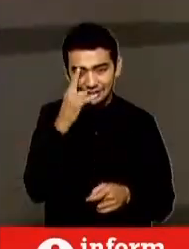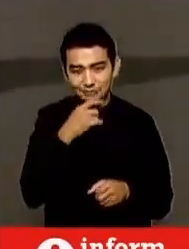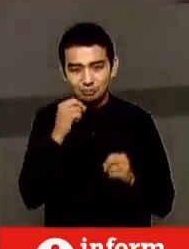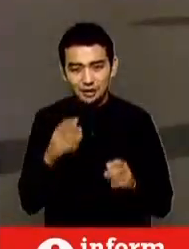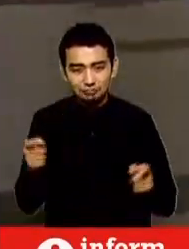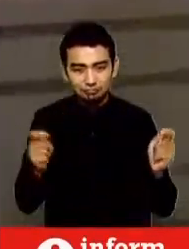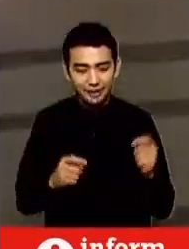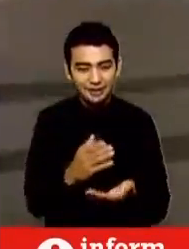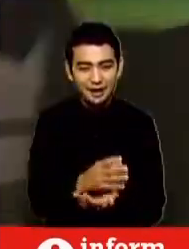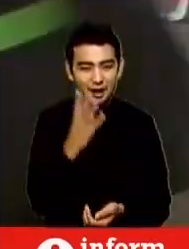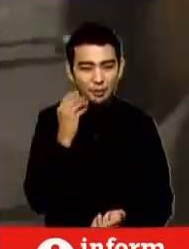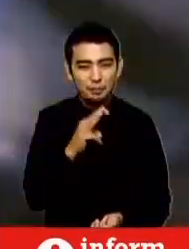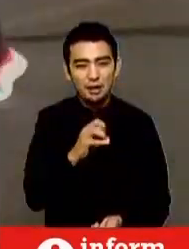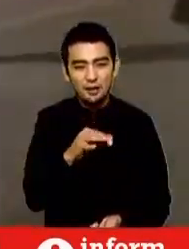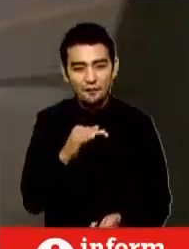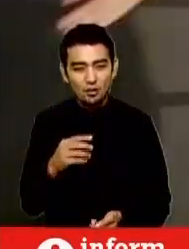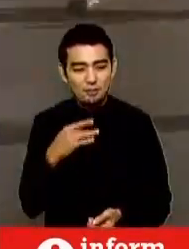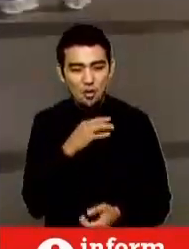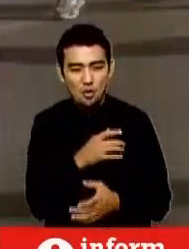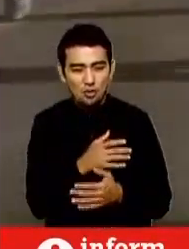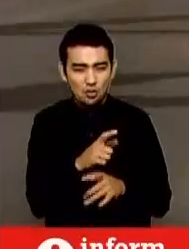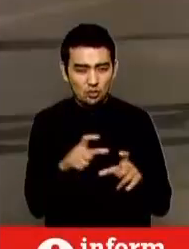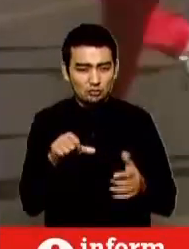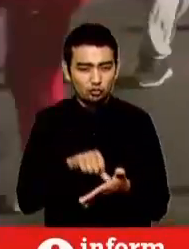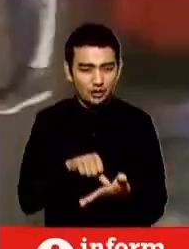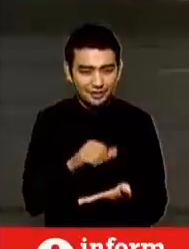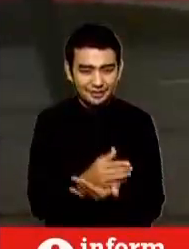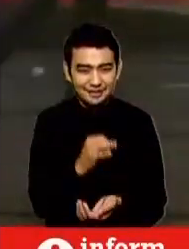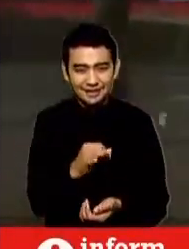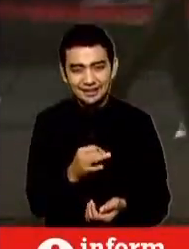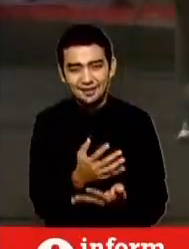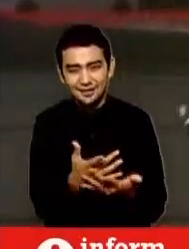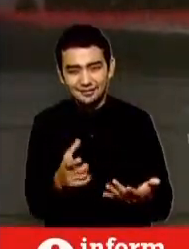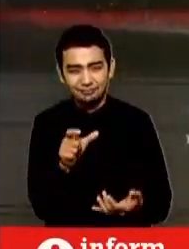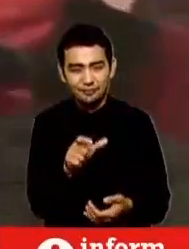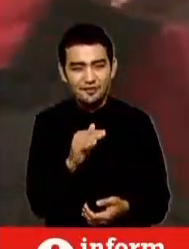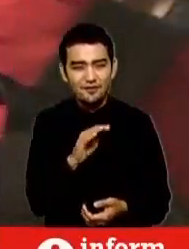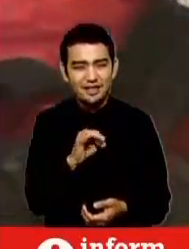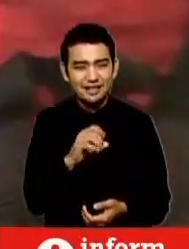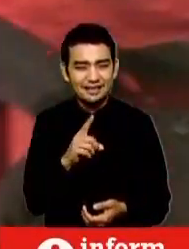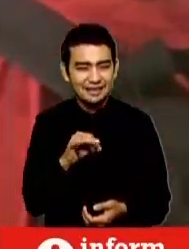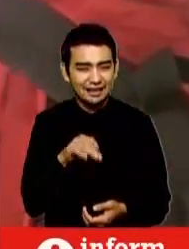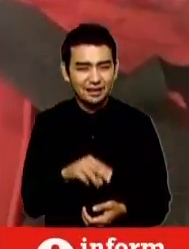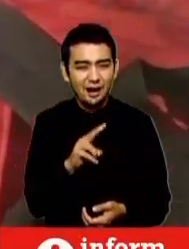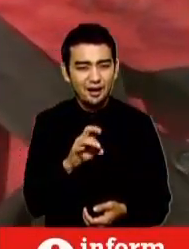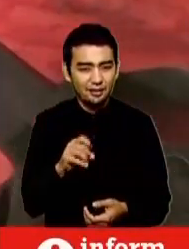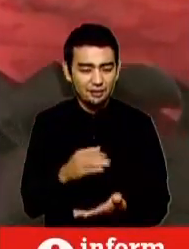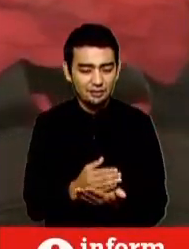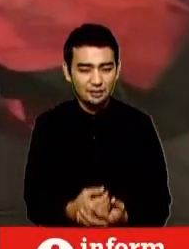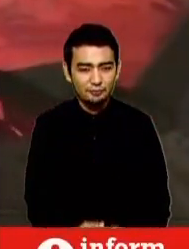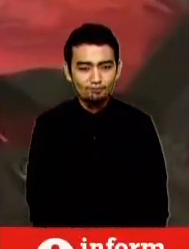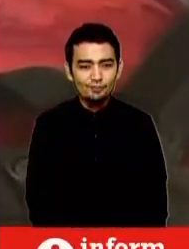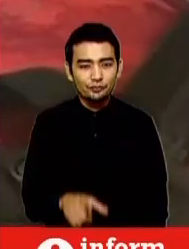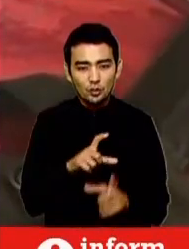келеді. Алматы марафон ең көп адам қатысатын бұқаралық шара және қаланың визиттік картасы іспетті. Бұл адамдардың бәрін осы спорт шараға